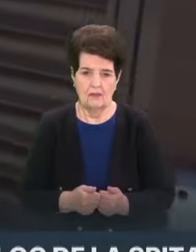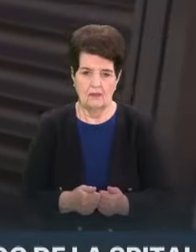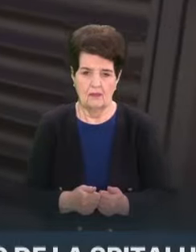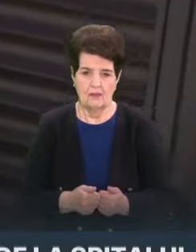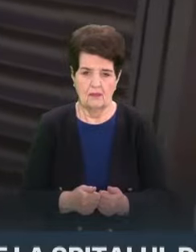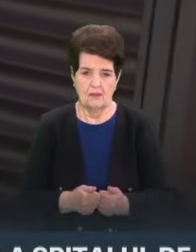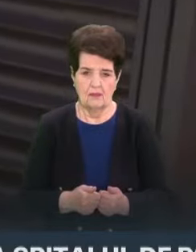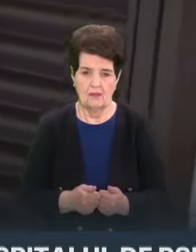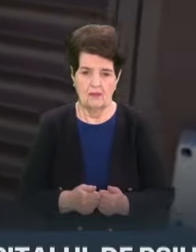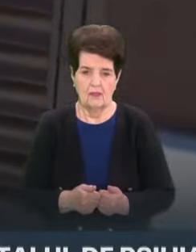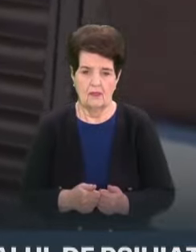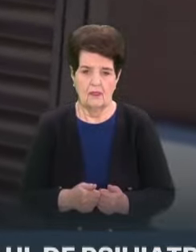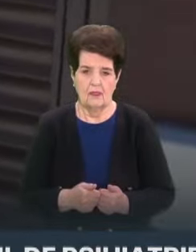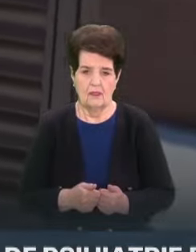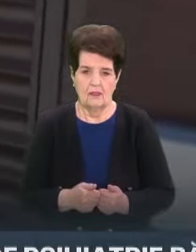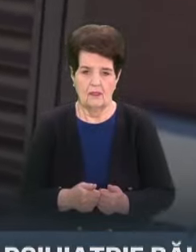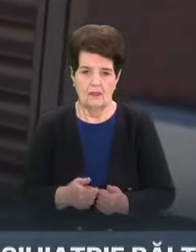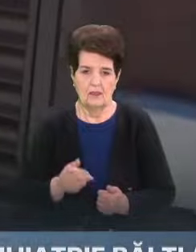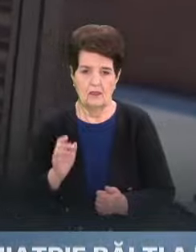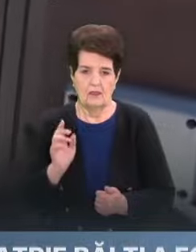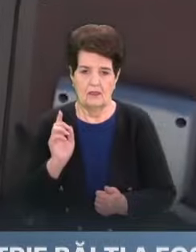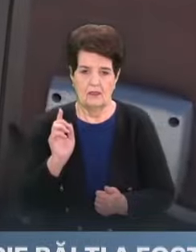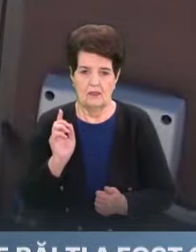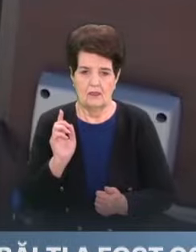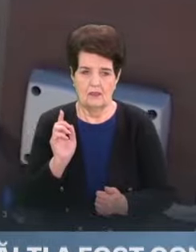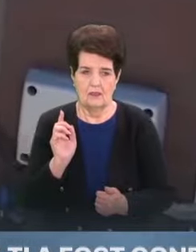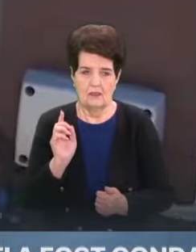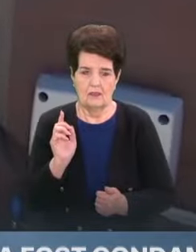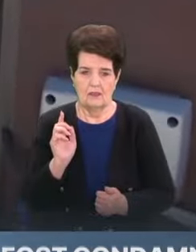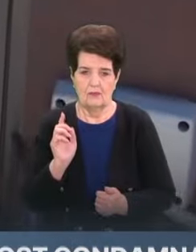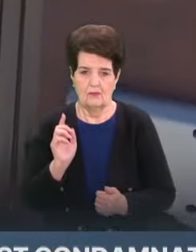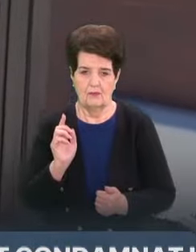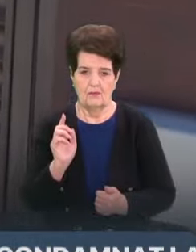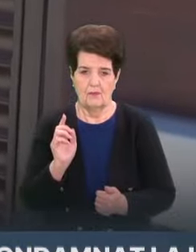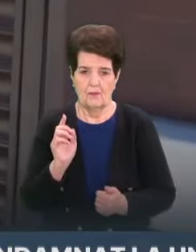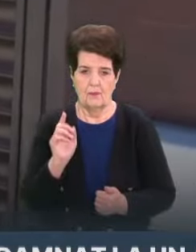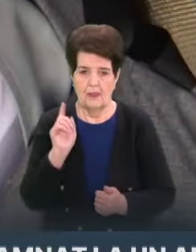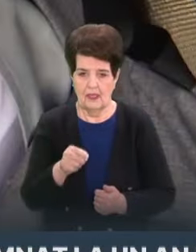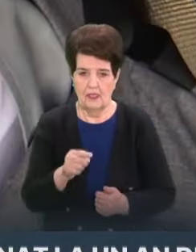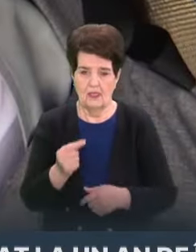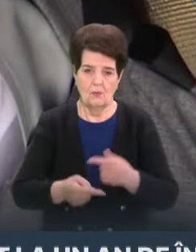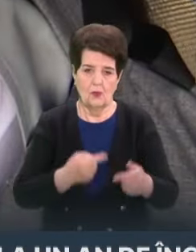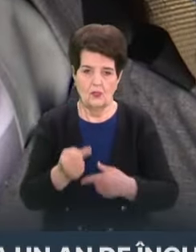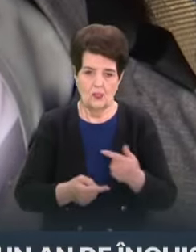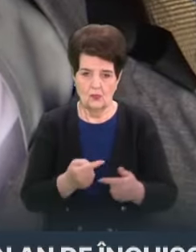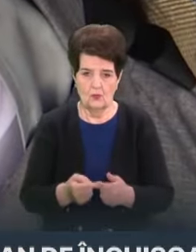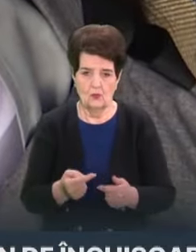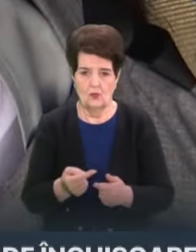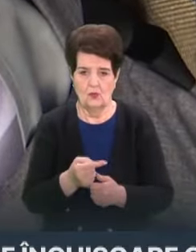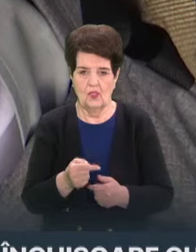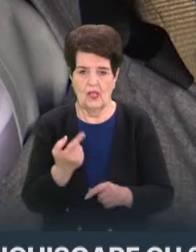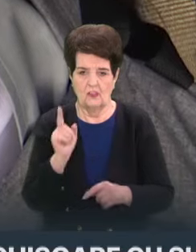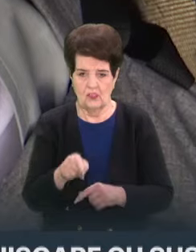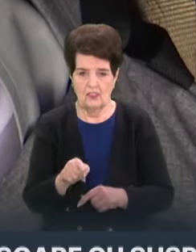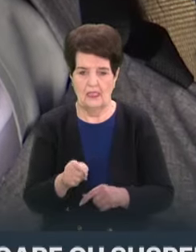datele se criptează și se transmit la serverul central. Deci, în procesul de producție, aceste